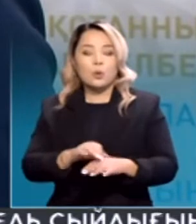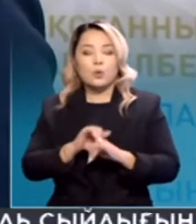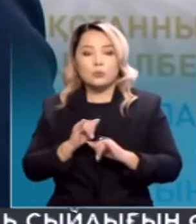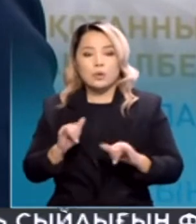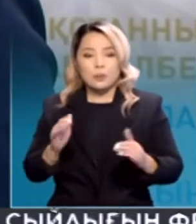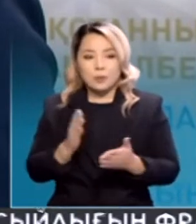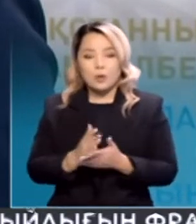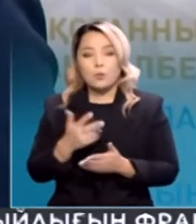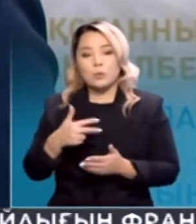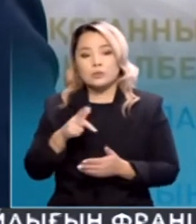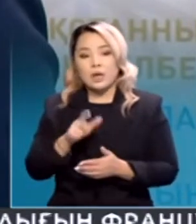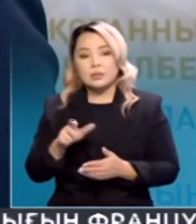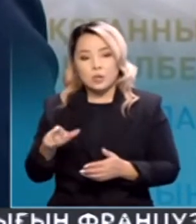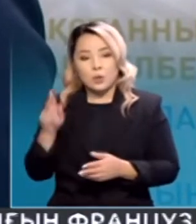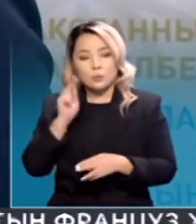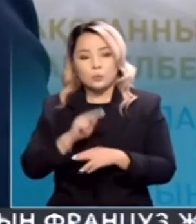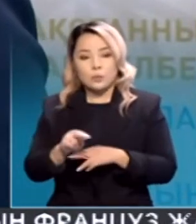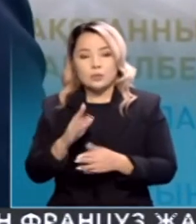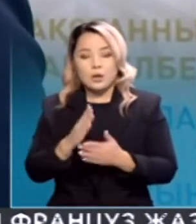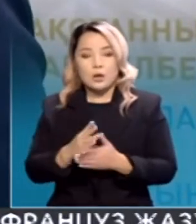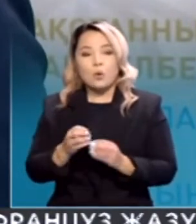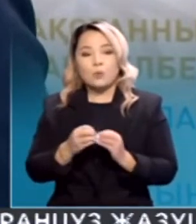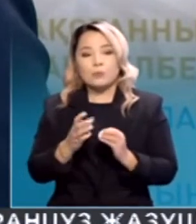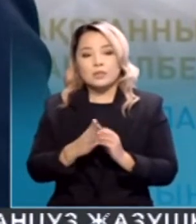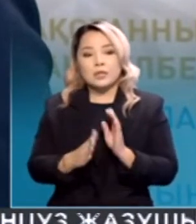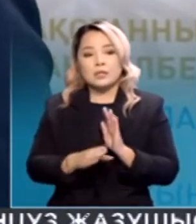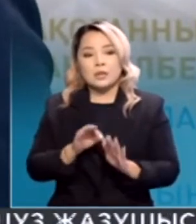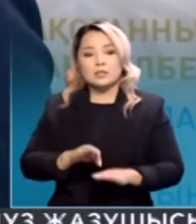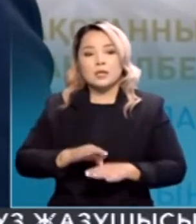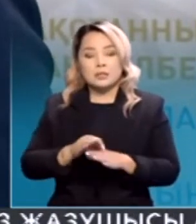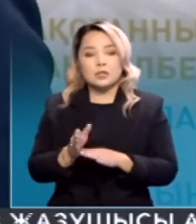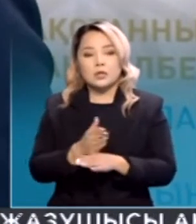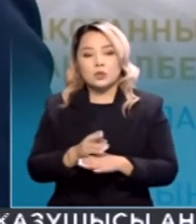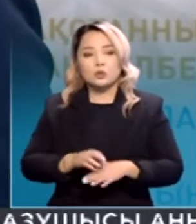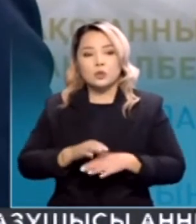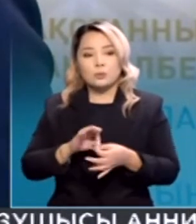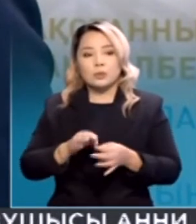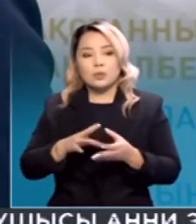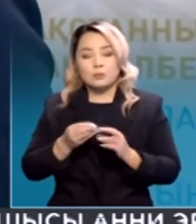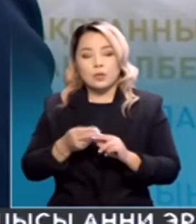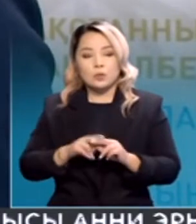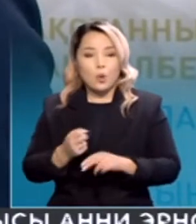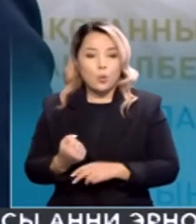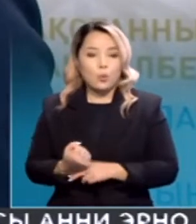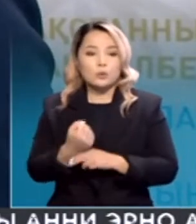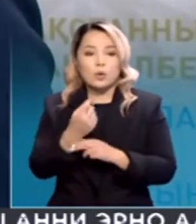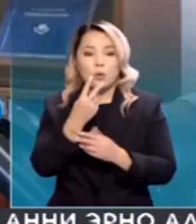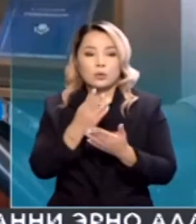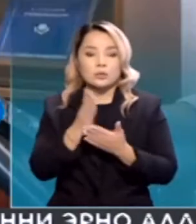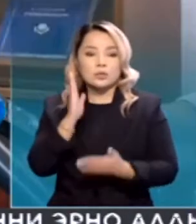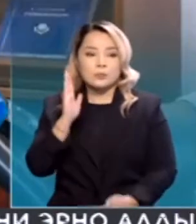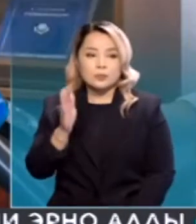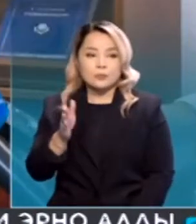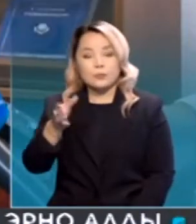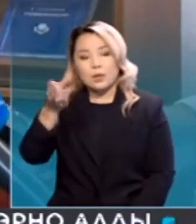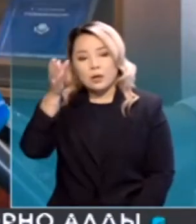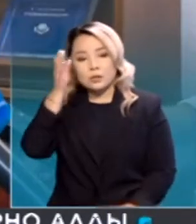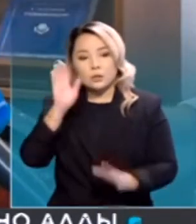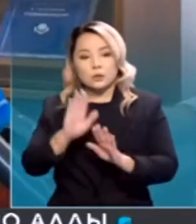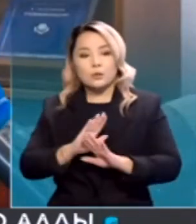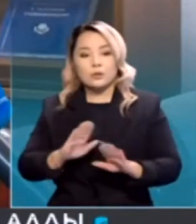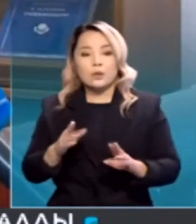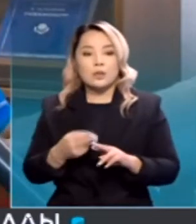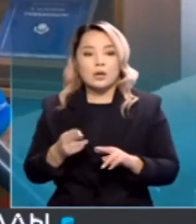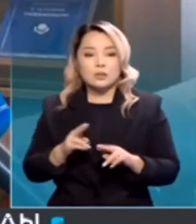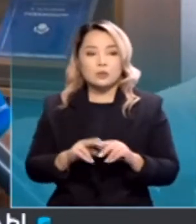оқыттық. Олардың арасынан 15-ін іріктеп гранттар беретін боламыз. Жұмысқа орналастыру бойынша да қолдау көрсетеміз. Ғылыммен ғана айналыспай